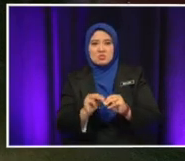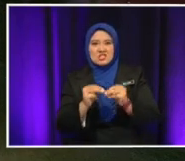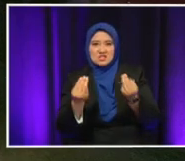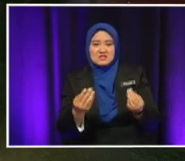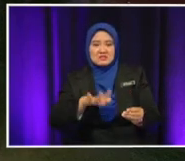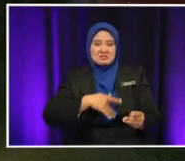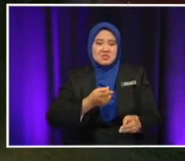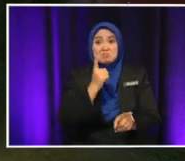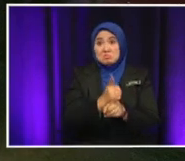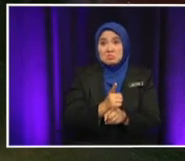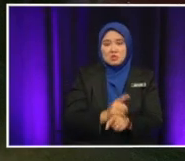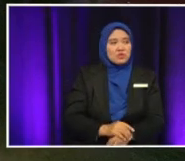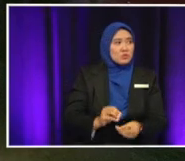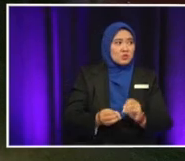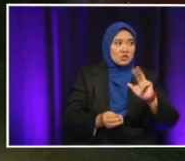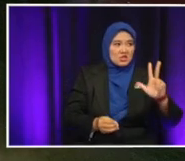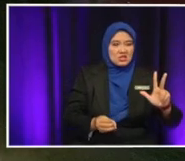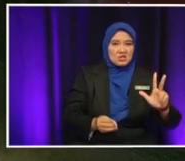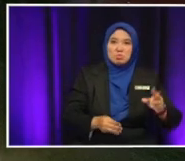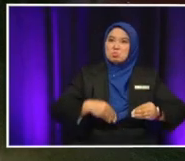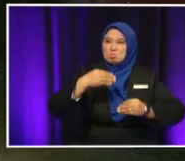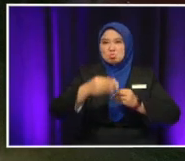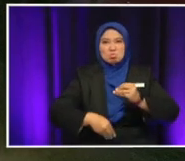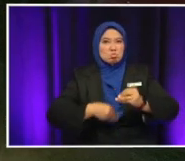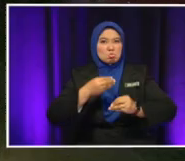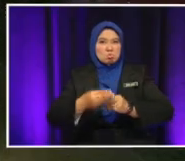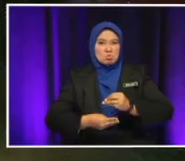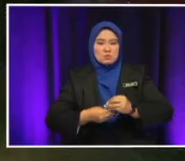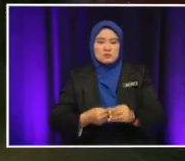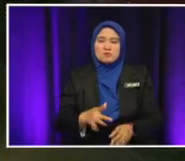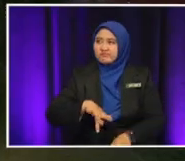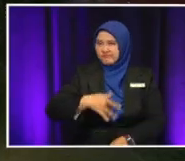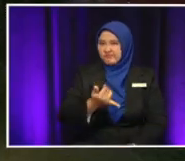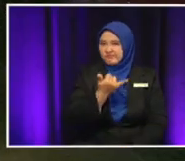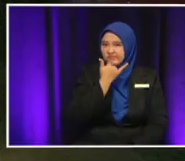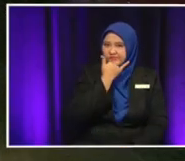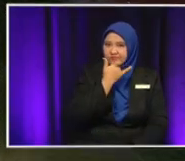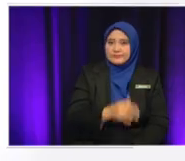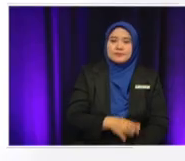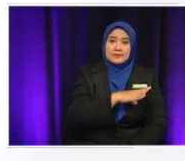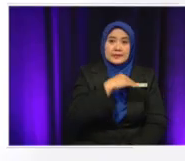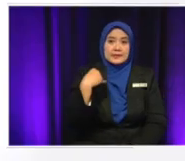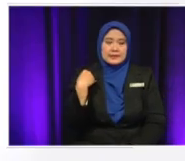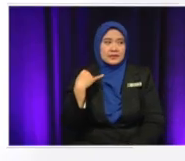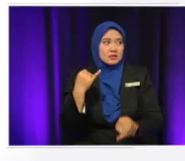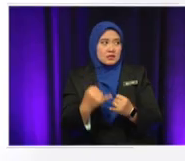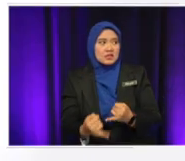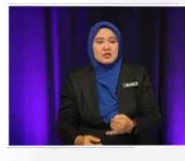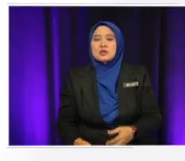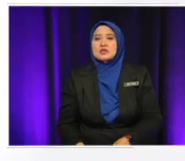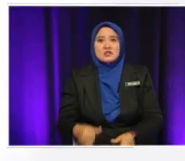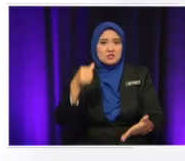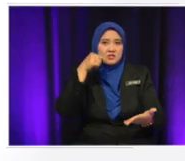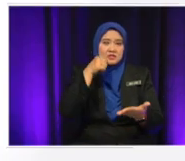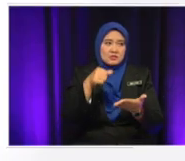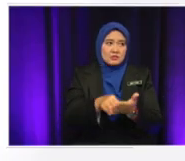ya yang ketiga pembungkusan saya salah baik dan yang terakhir surat kabar ini